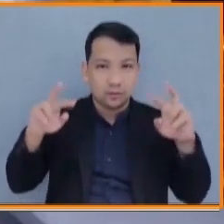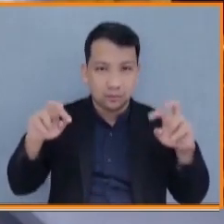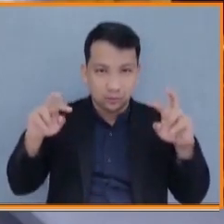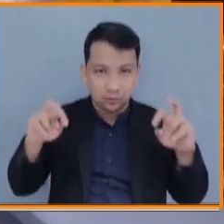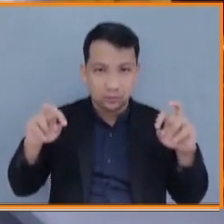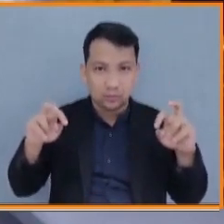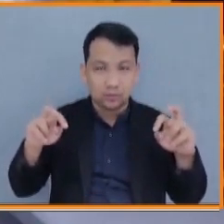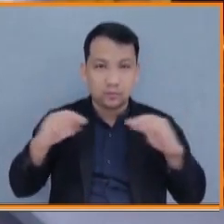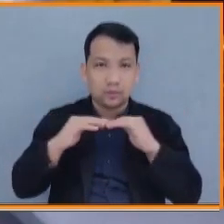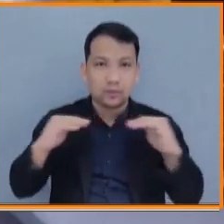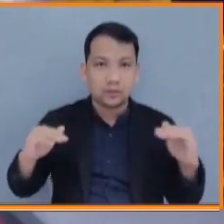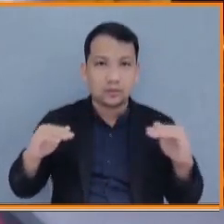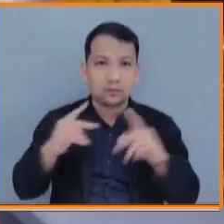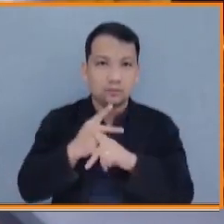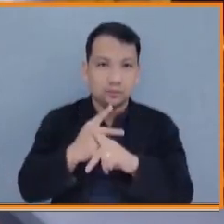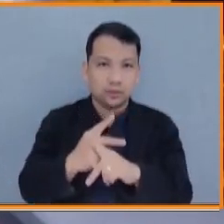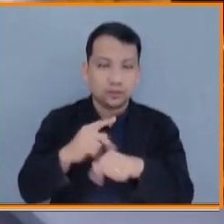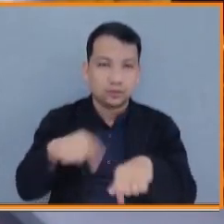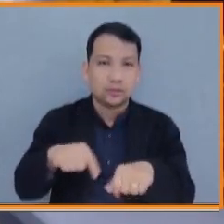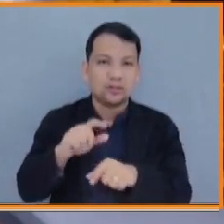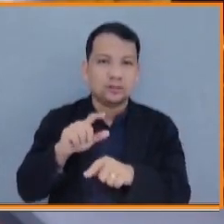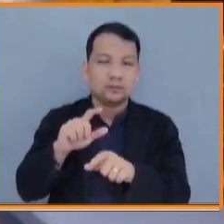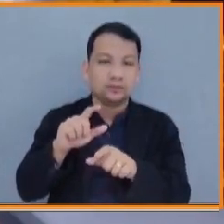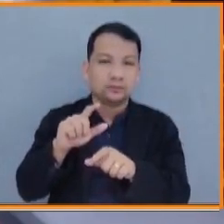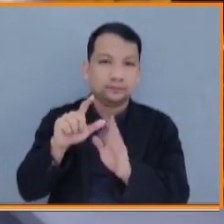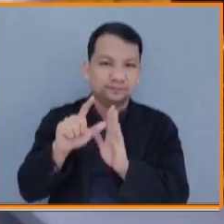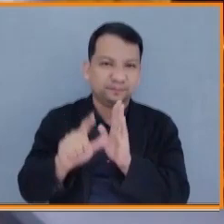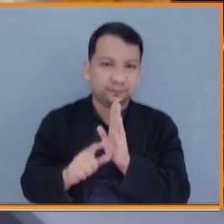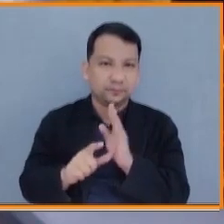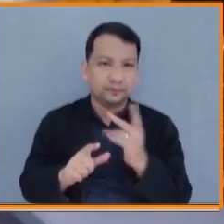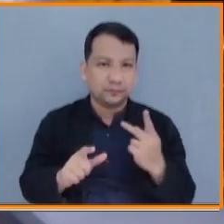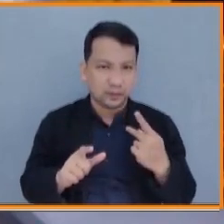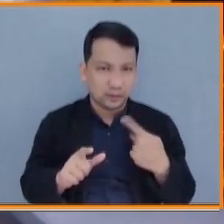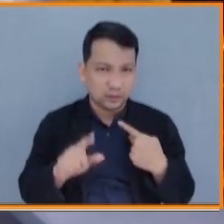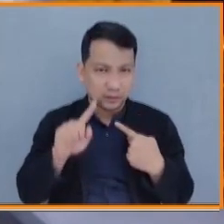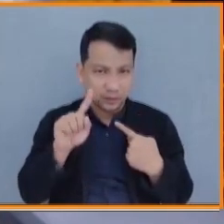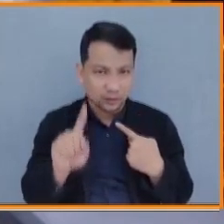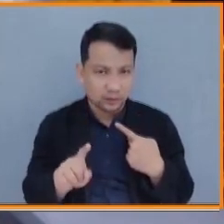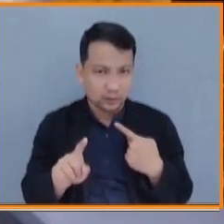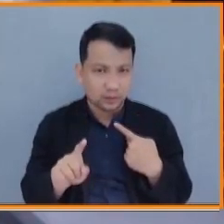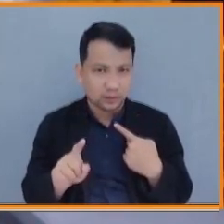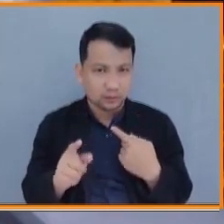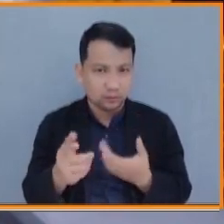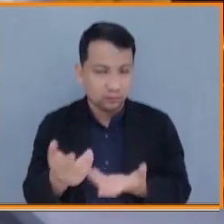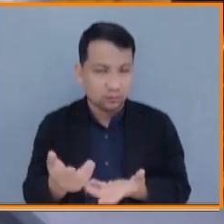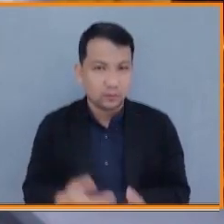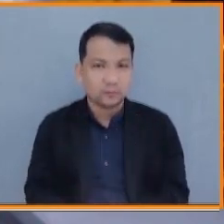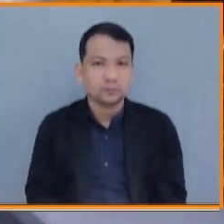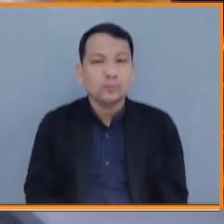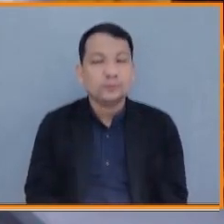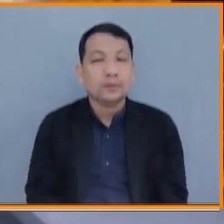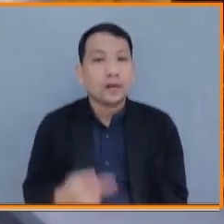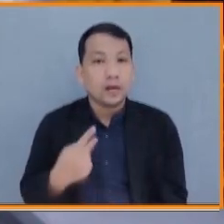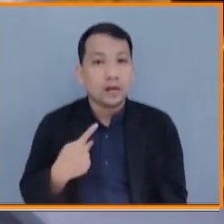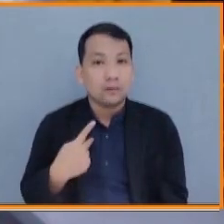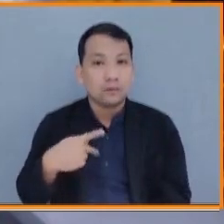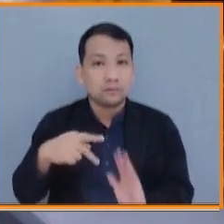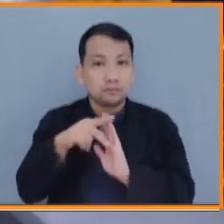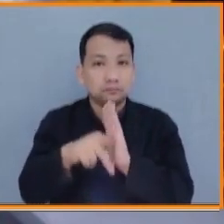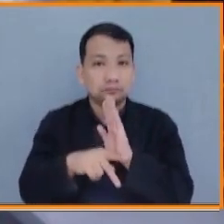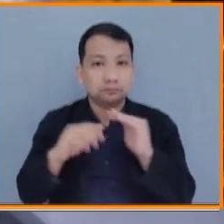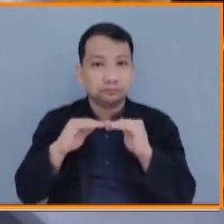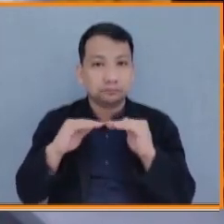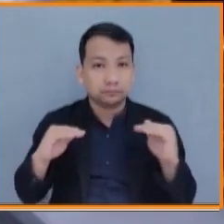protection of the law meron din tayong sinasabing pamantayan na dapat ay meron tayong